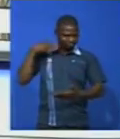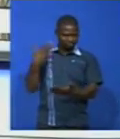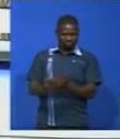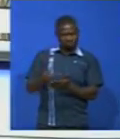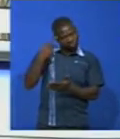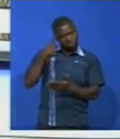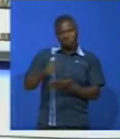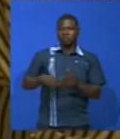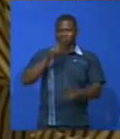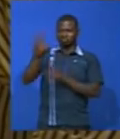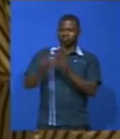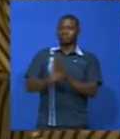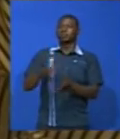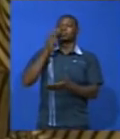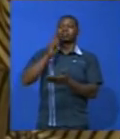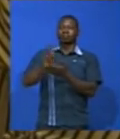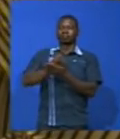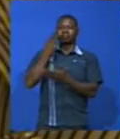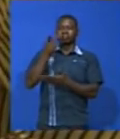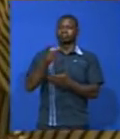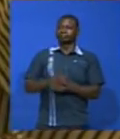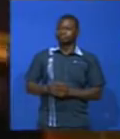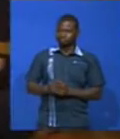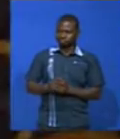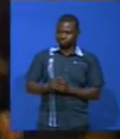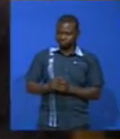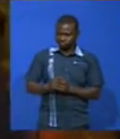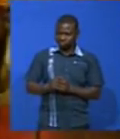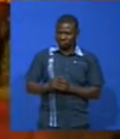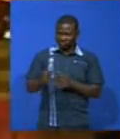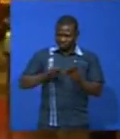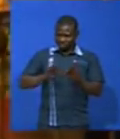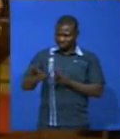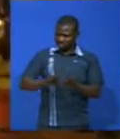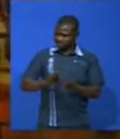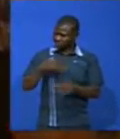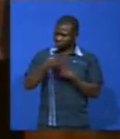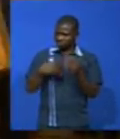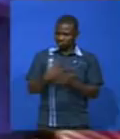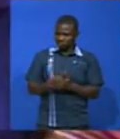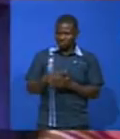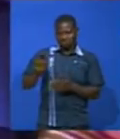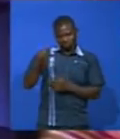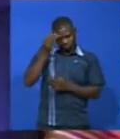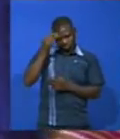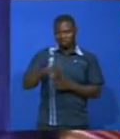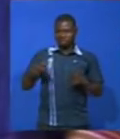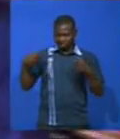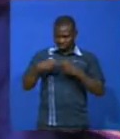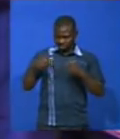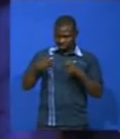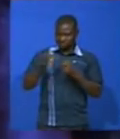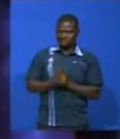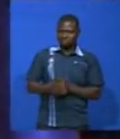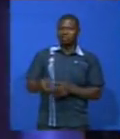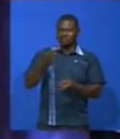à Dissandamba. Au détail près, Bachir Ouédraogo, ministre de l'Énergie, s'imprègne des conditions